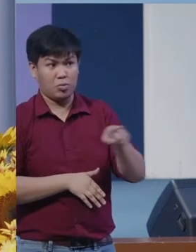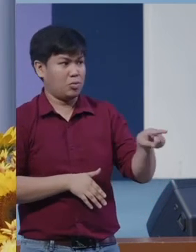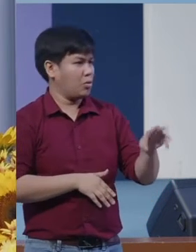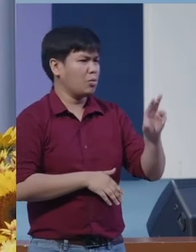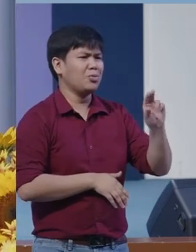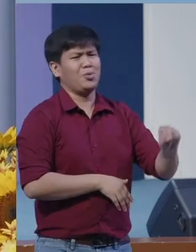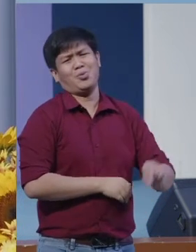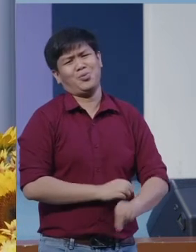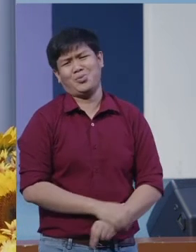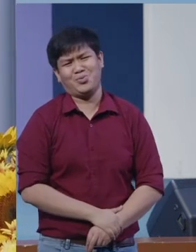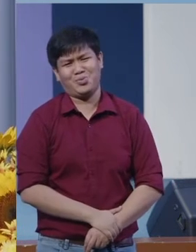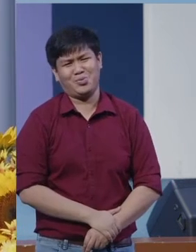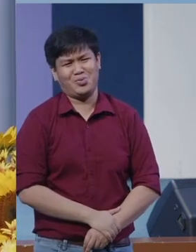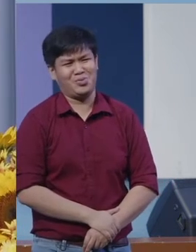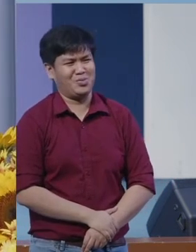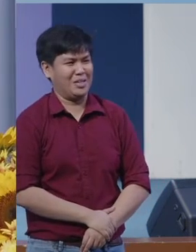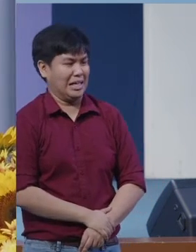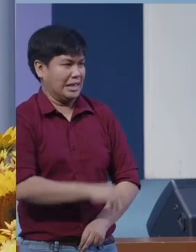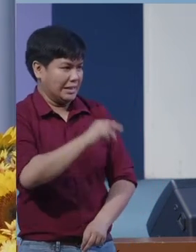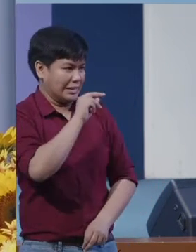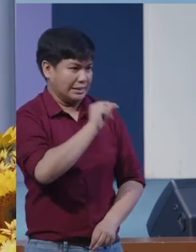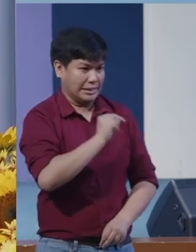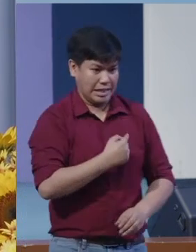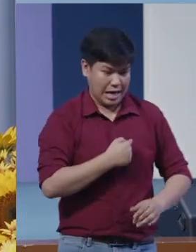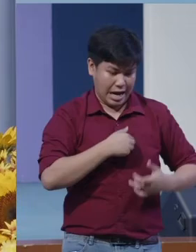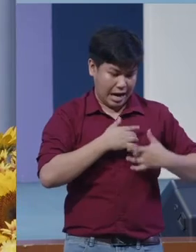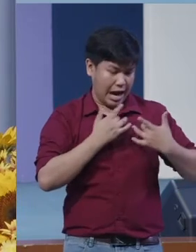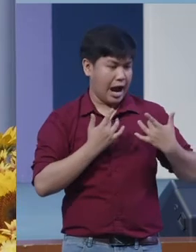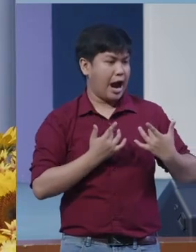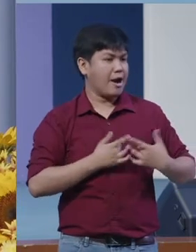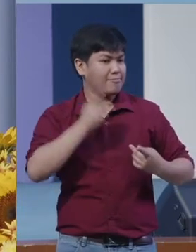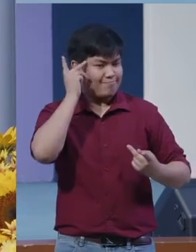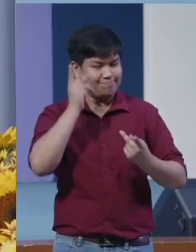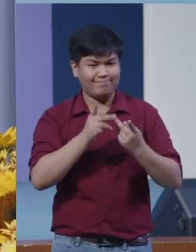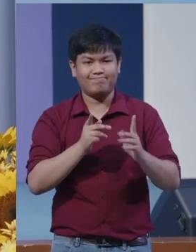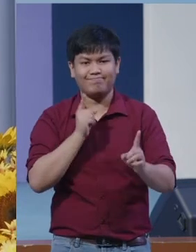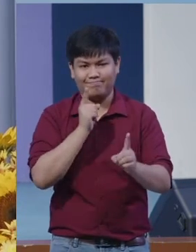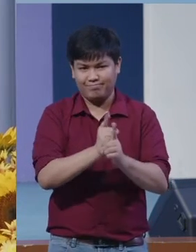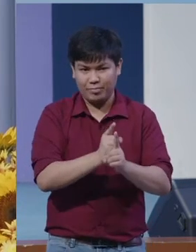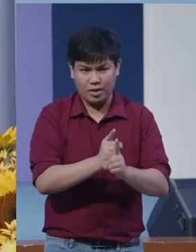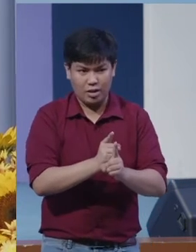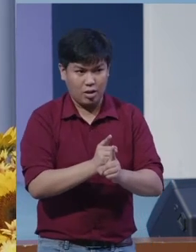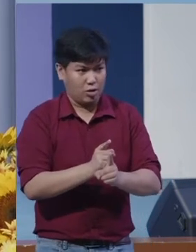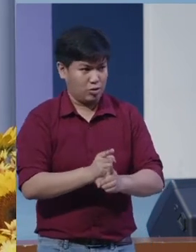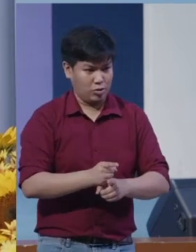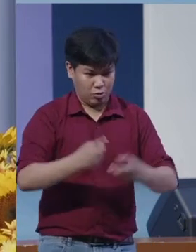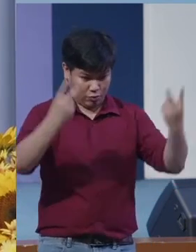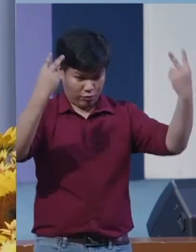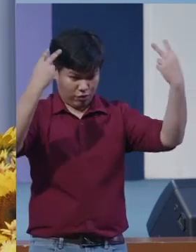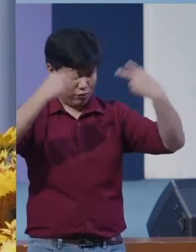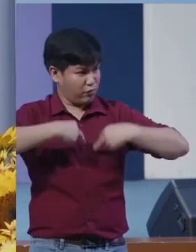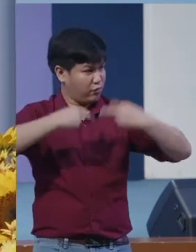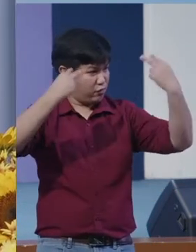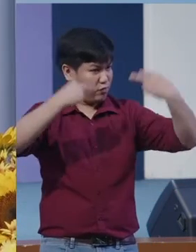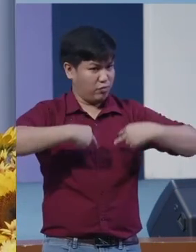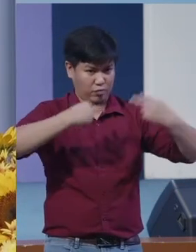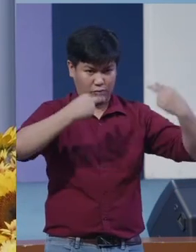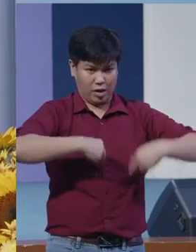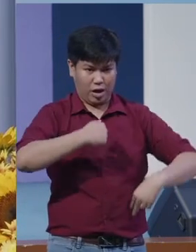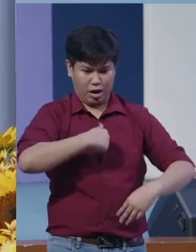Una, ang pagiging makasarili at makasanlibutan ay dapat iwasan. Yun po ang sanhi ng lahat ng